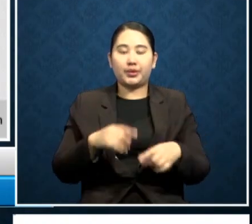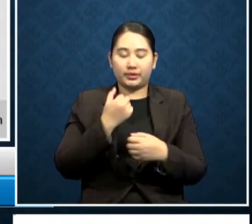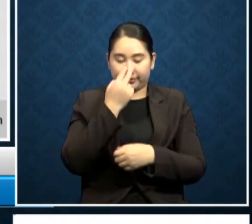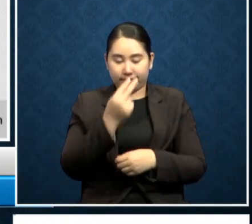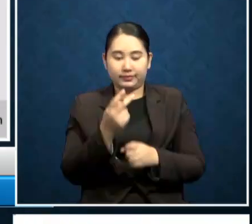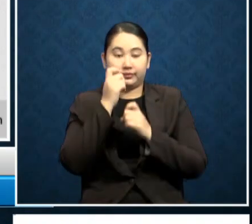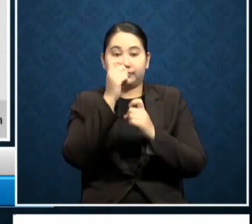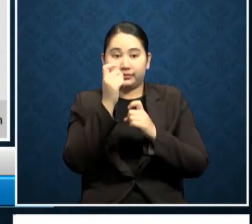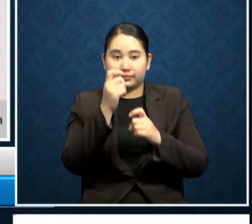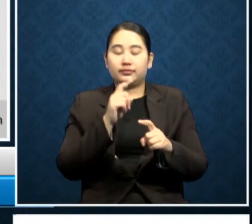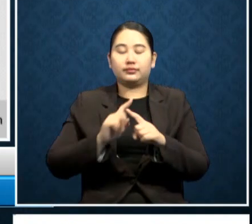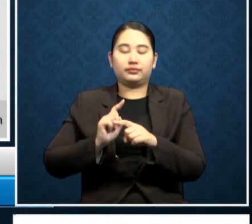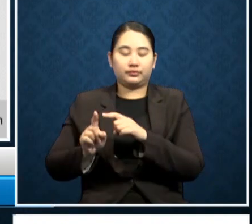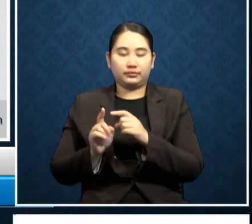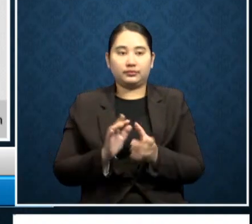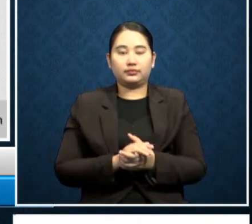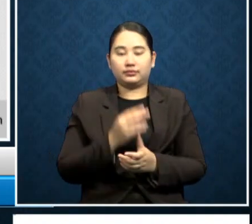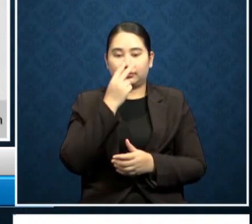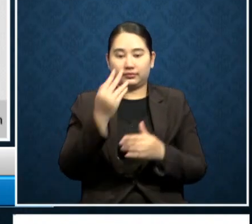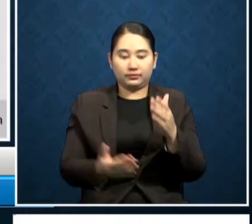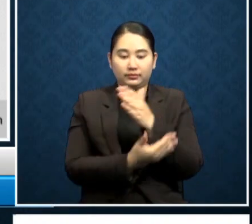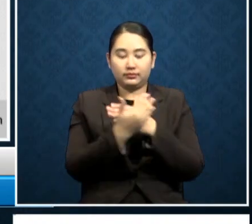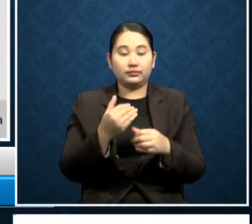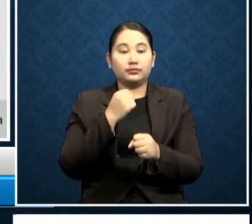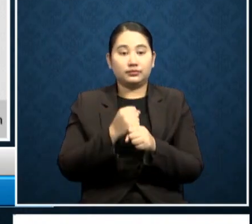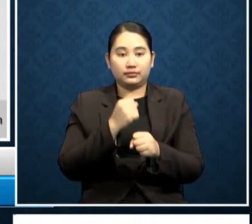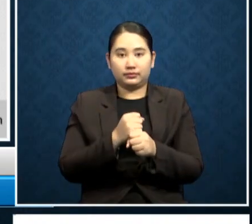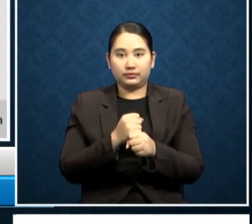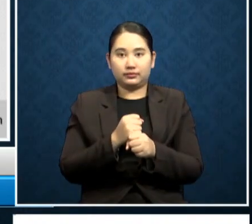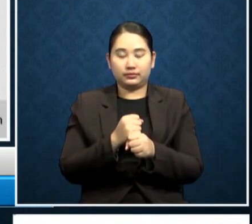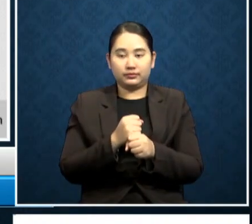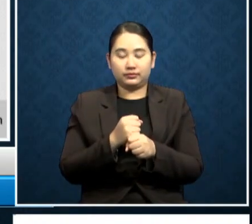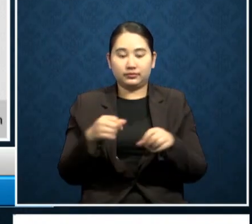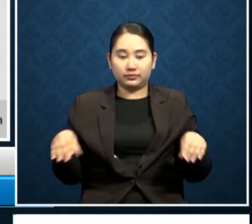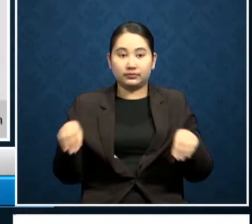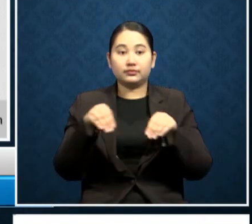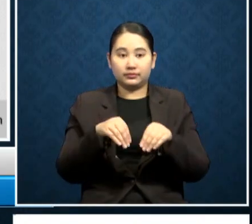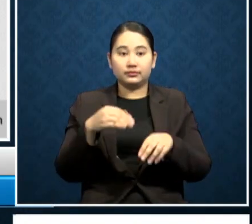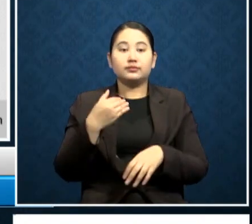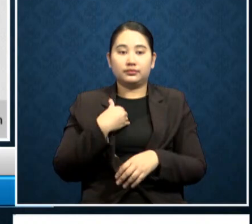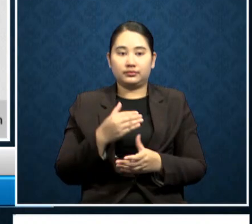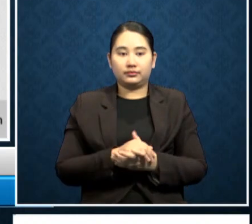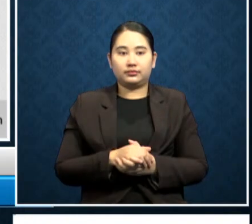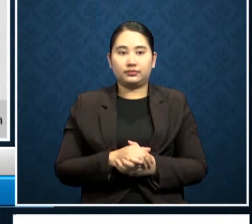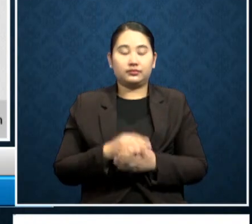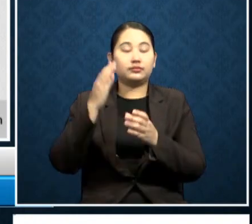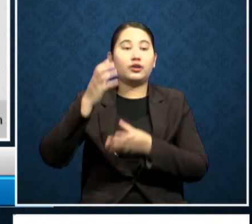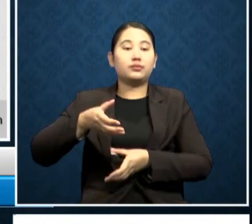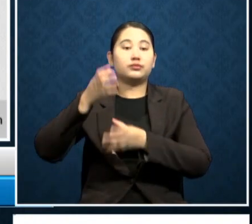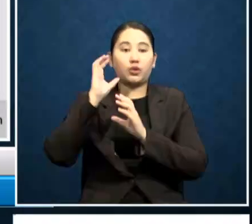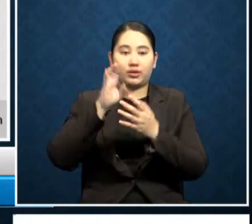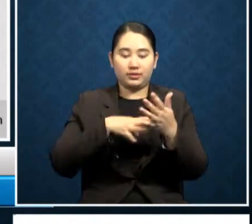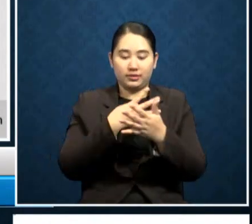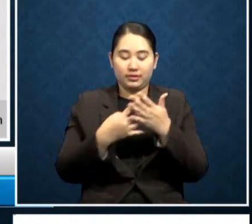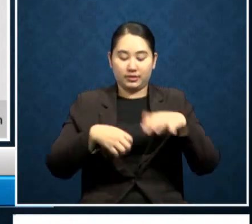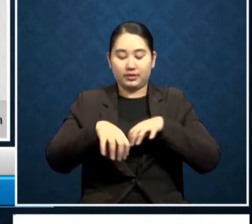คุมจราจรทางอากาศที่มีโอกาสอากาศยานเข้าใกล้กันสงเป็นอันดับแรกและทบทวนแผน